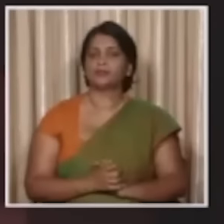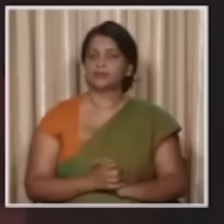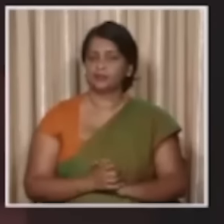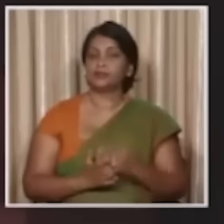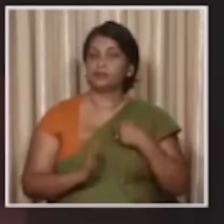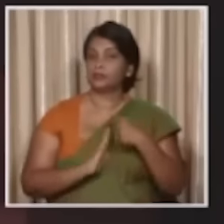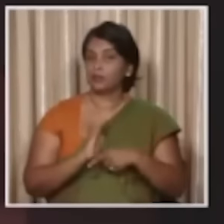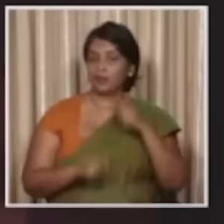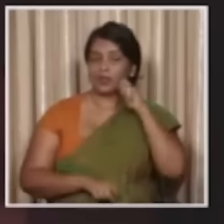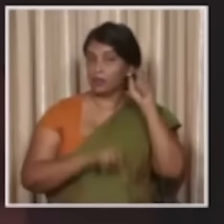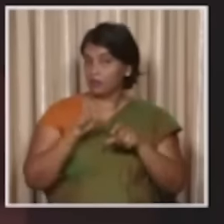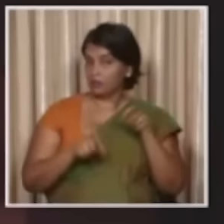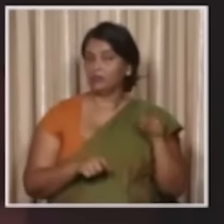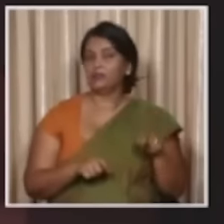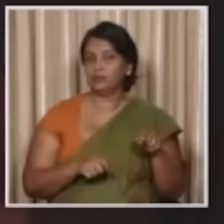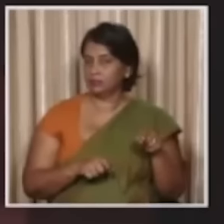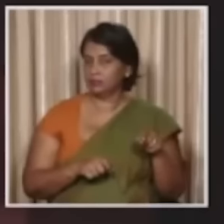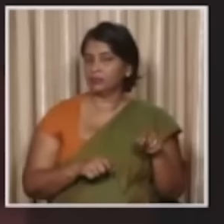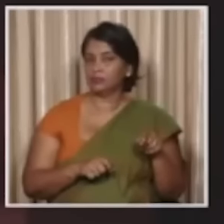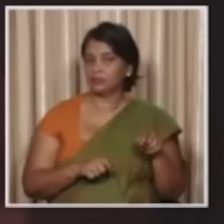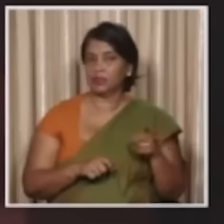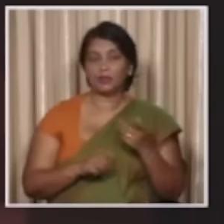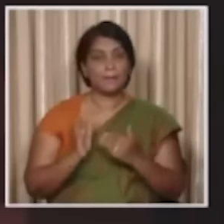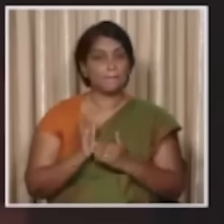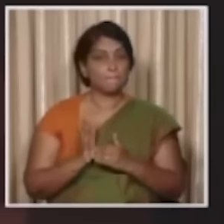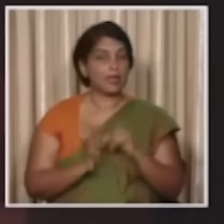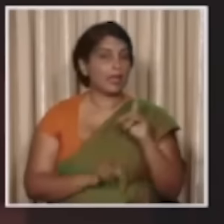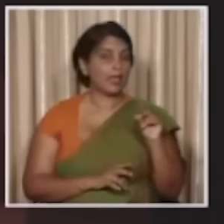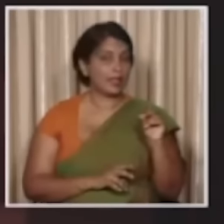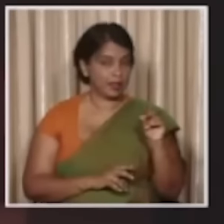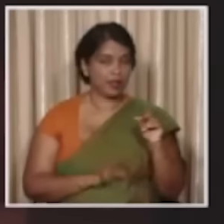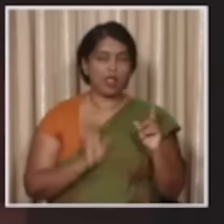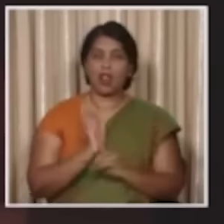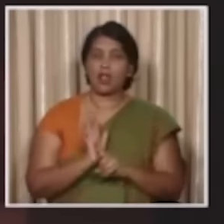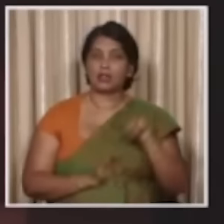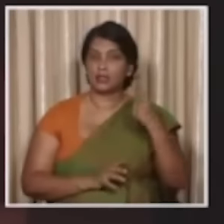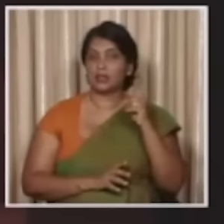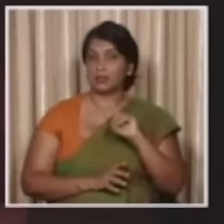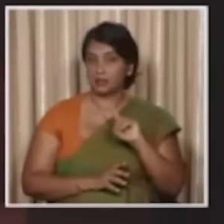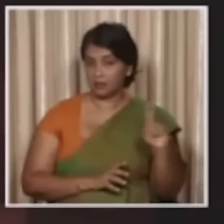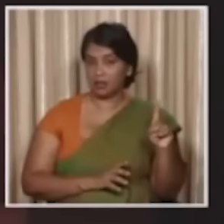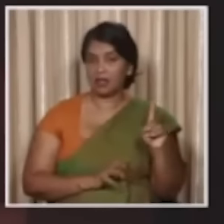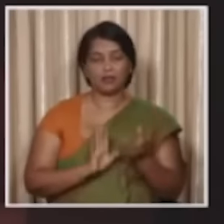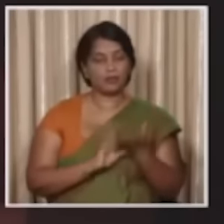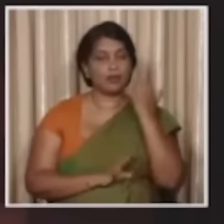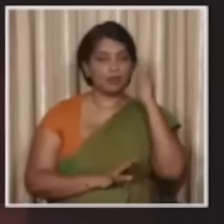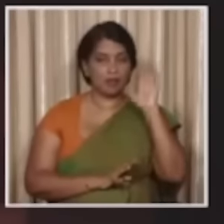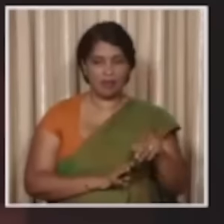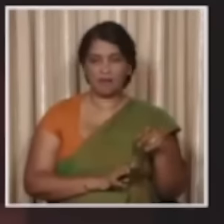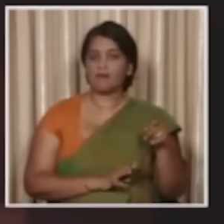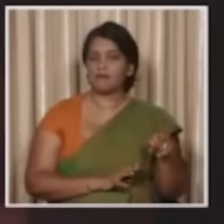අප රටේ ජනගහණයෙන් මිලියන 11කට ඒ කියන්නේ ලක්ෂ 110කට වඩා කාන්තාවන් සිටින